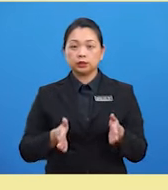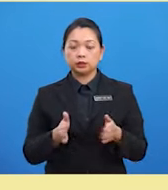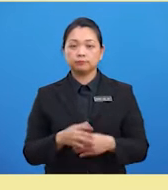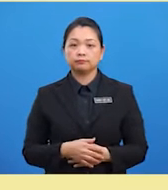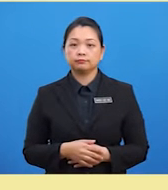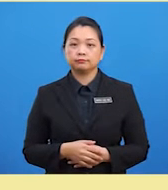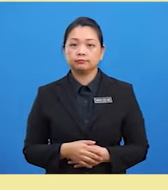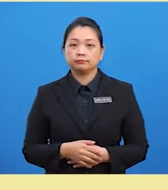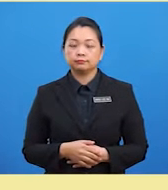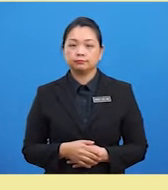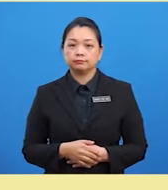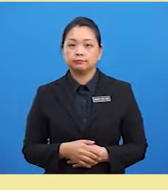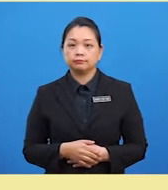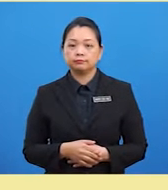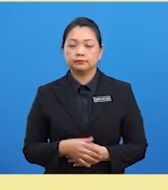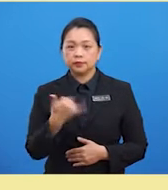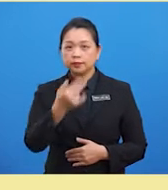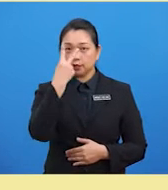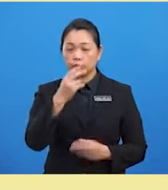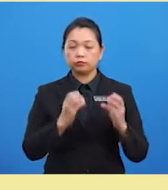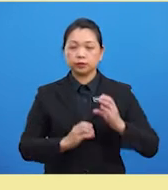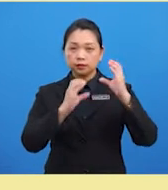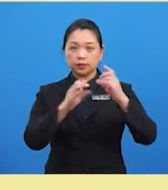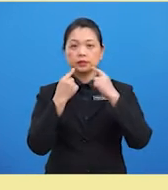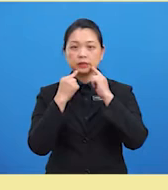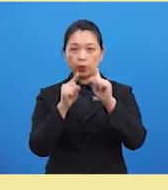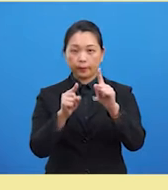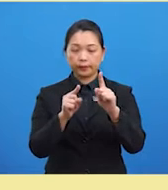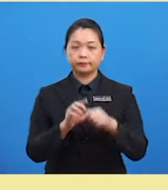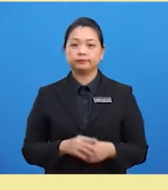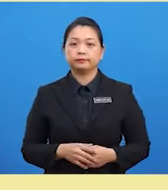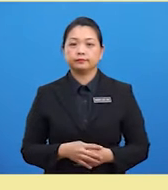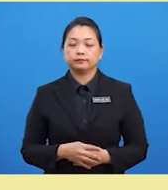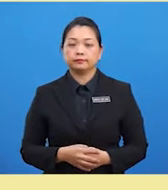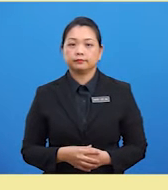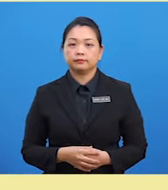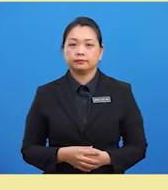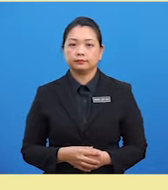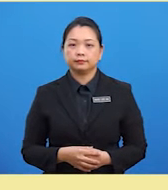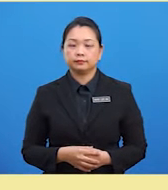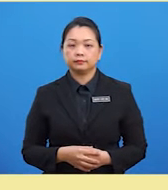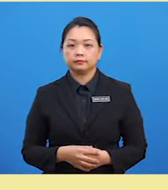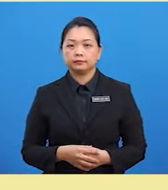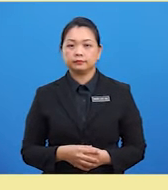Mari kita lihat cadangan jawapan bagi soalan tersebut.